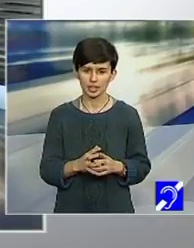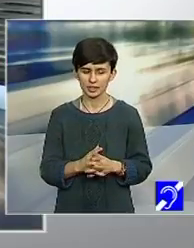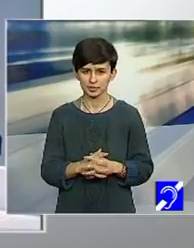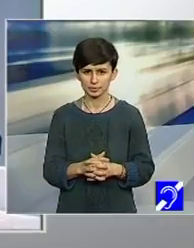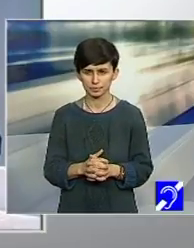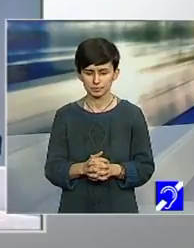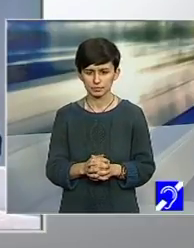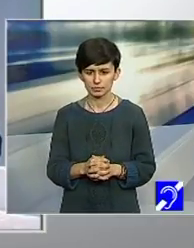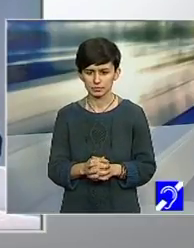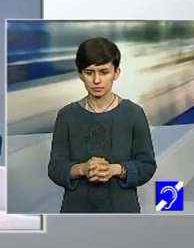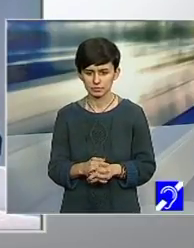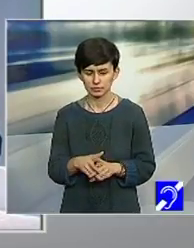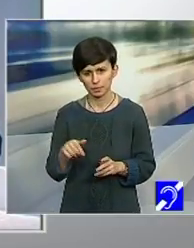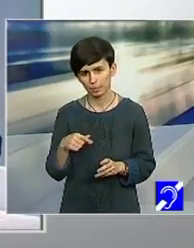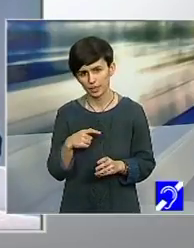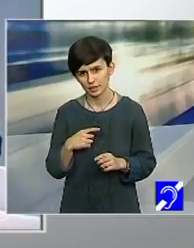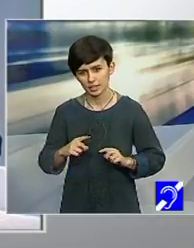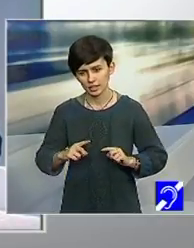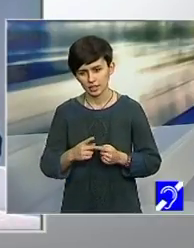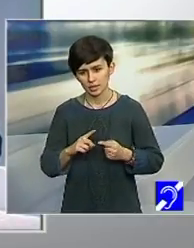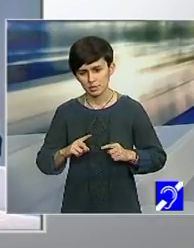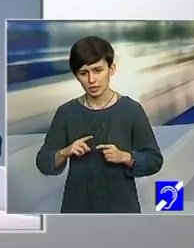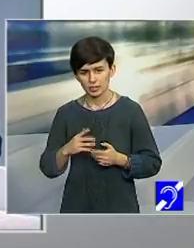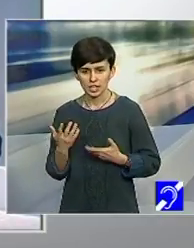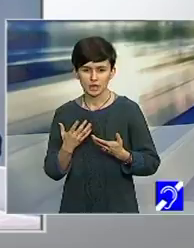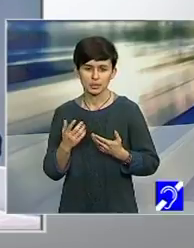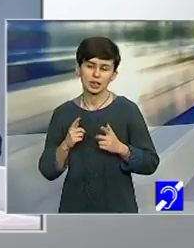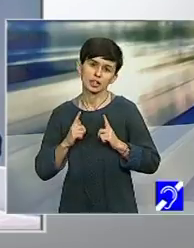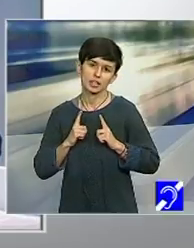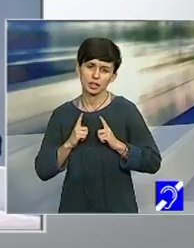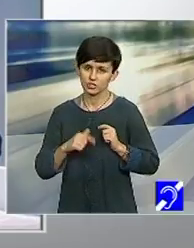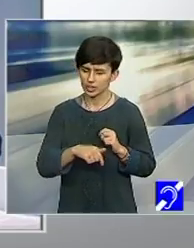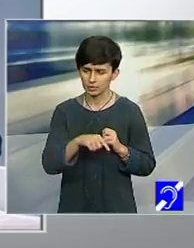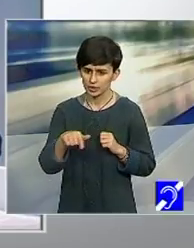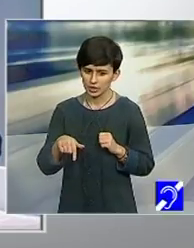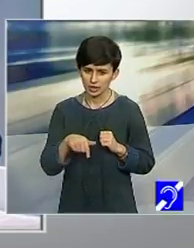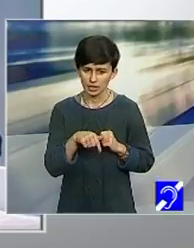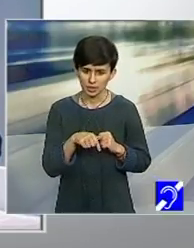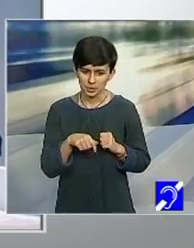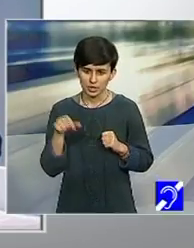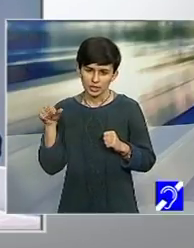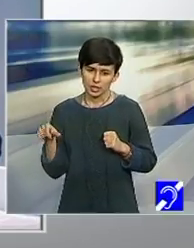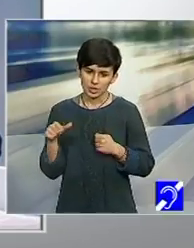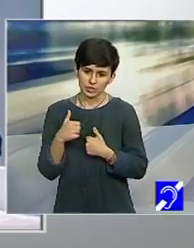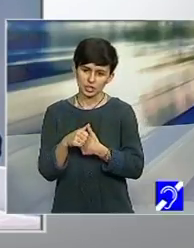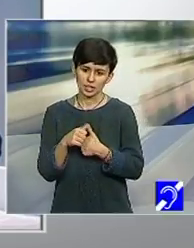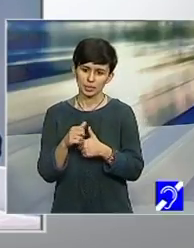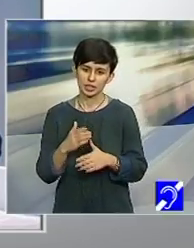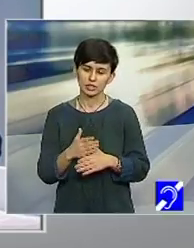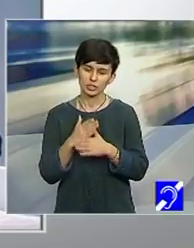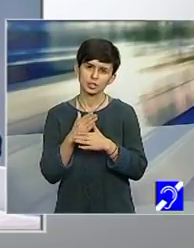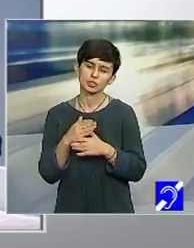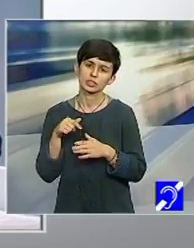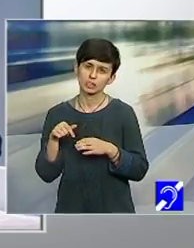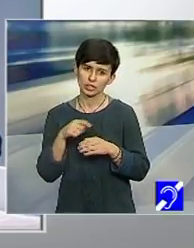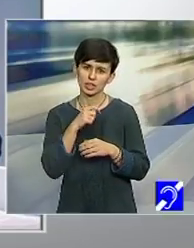provocarea care îl așteaptă în primul rând pe domnul Florian și pe noi ca prieteni și susținători al